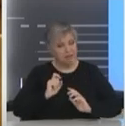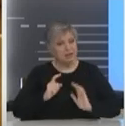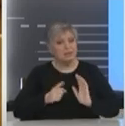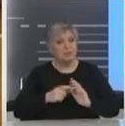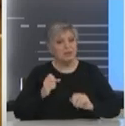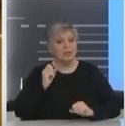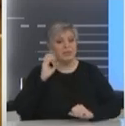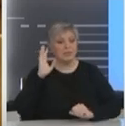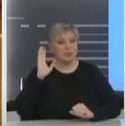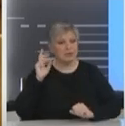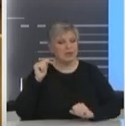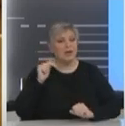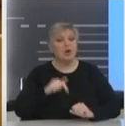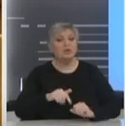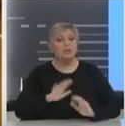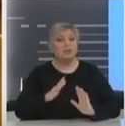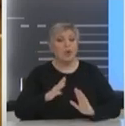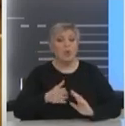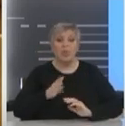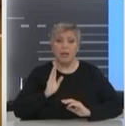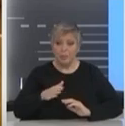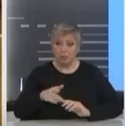για την ρήτρα απόλυσης των συνδικαλιστών.